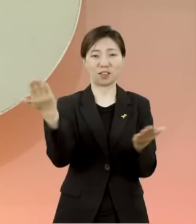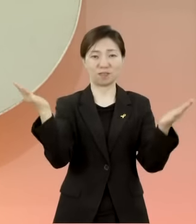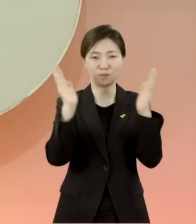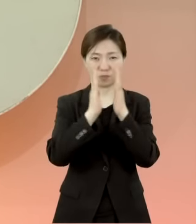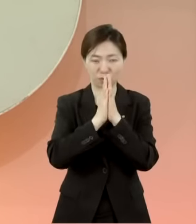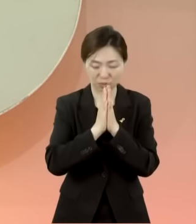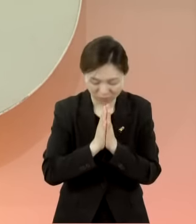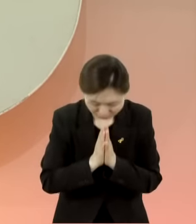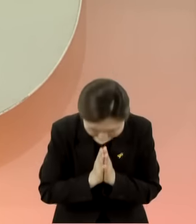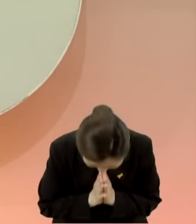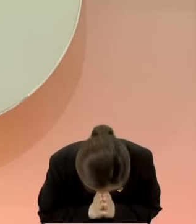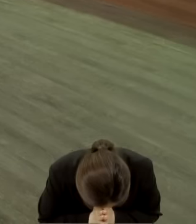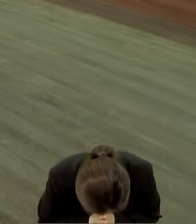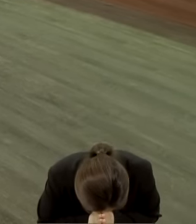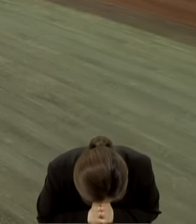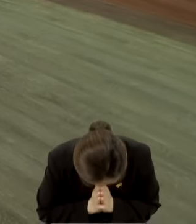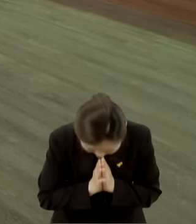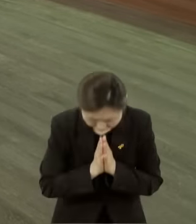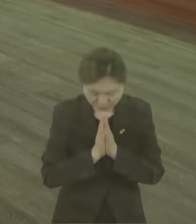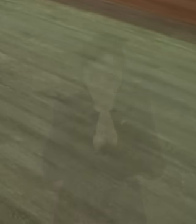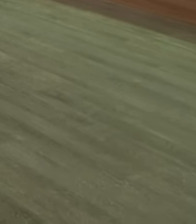여러분 성불하십시오